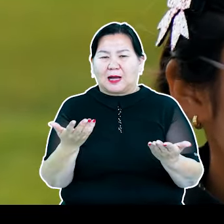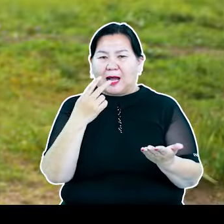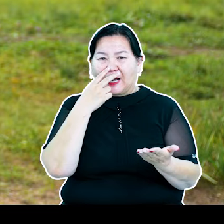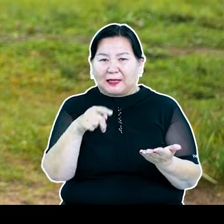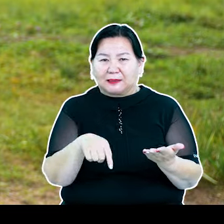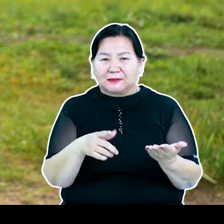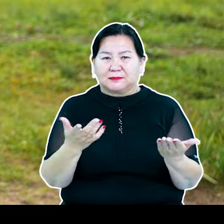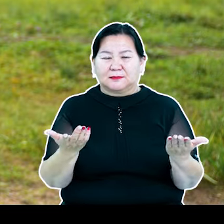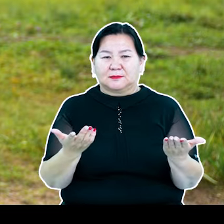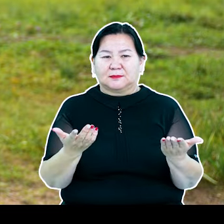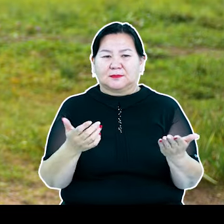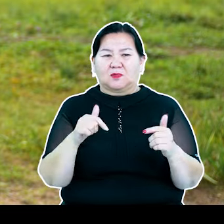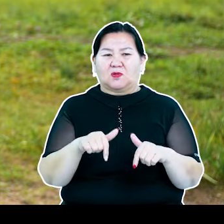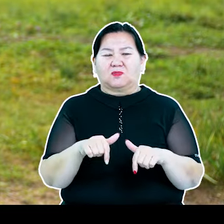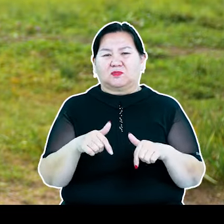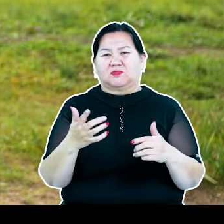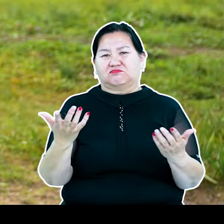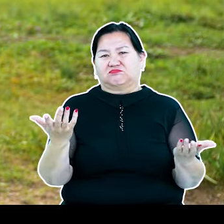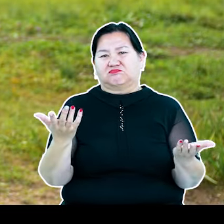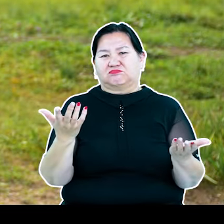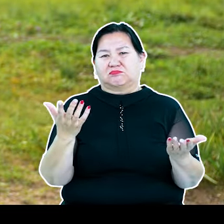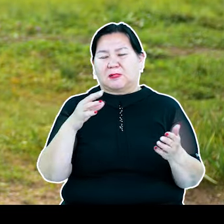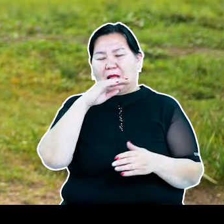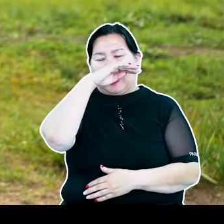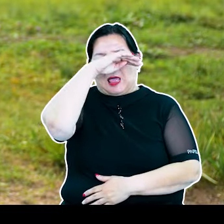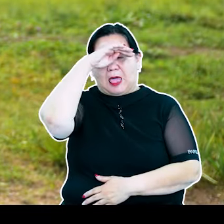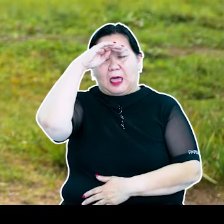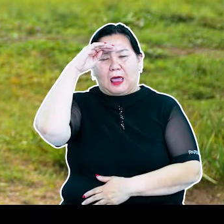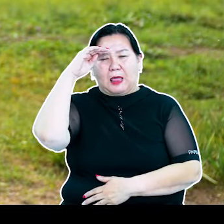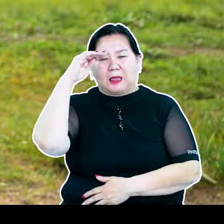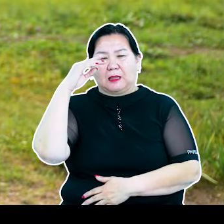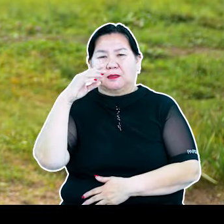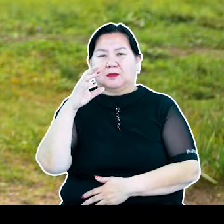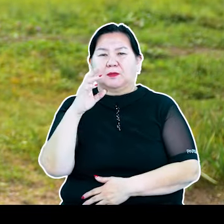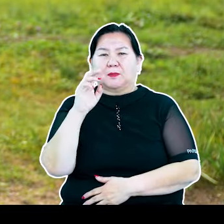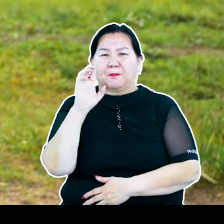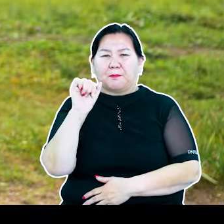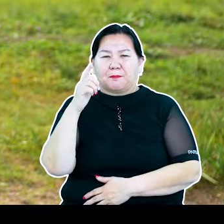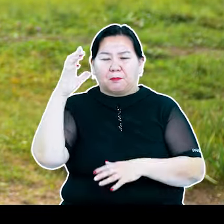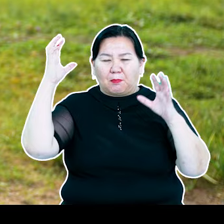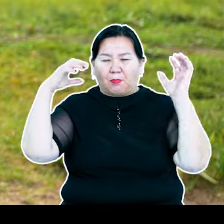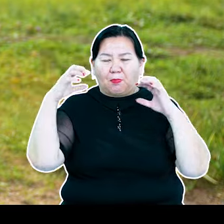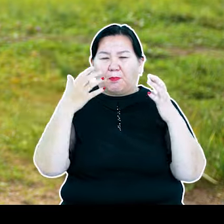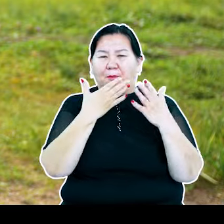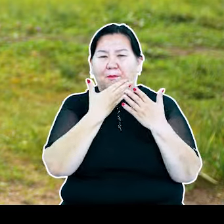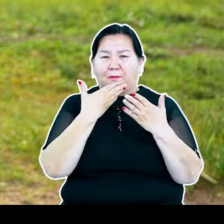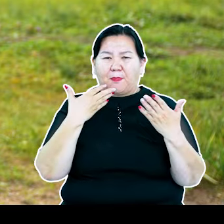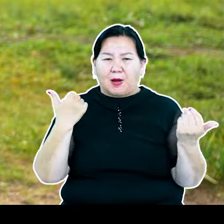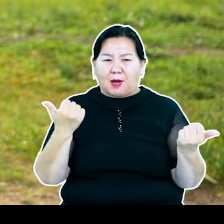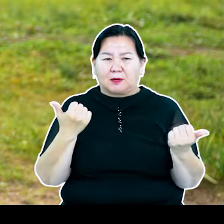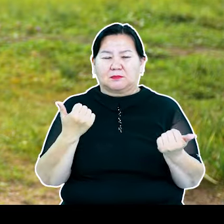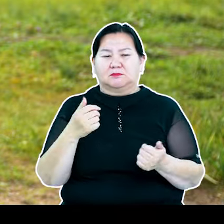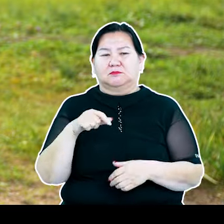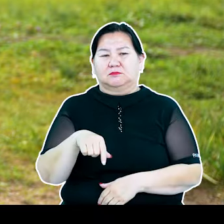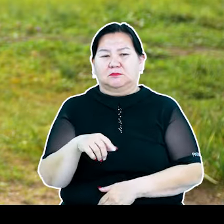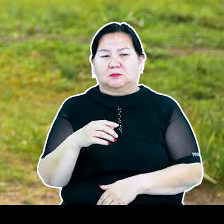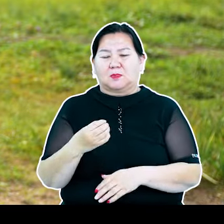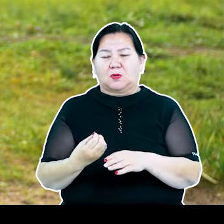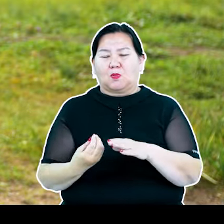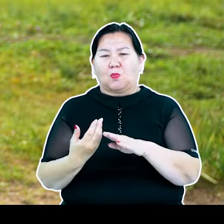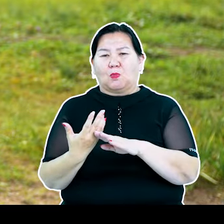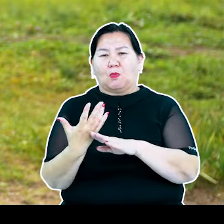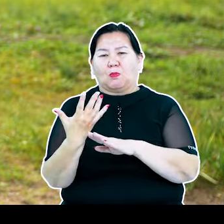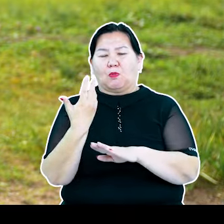яа. Одоо ч энэ их халуун хурд тундас баг. Тийм болохоор